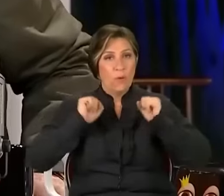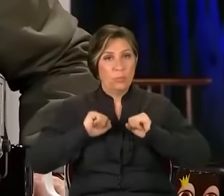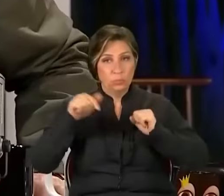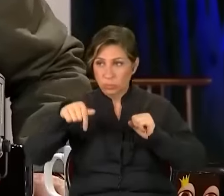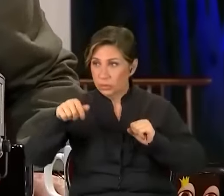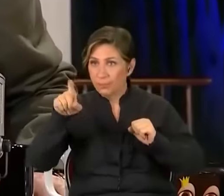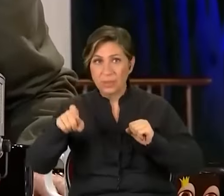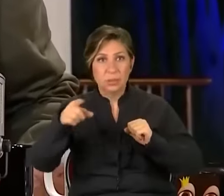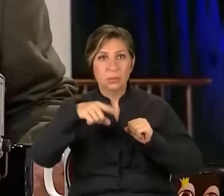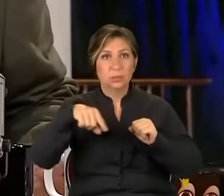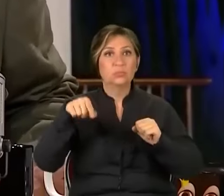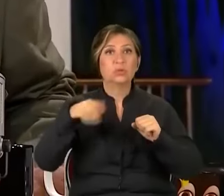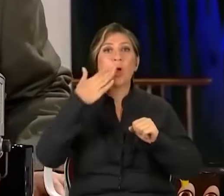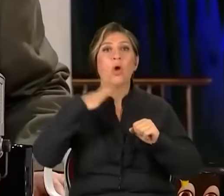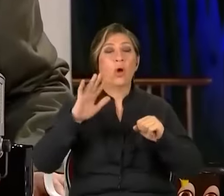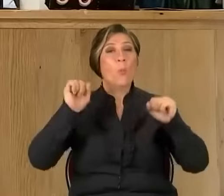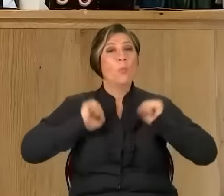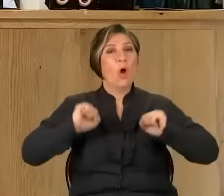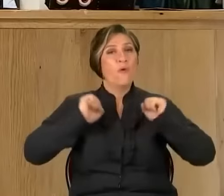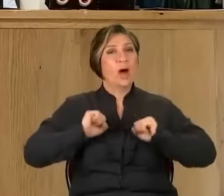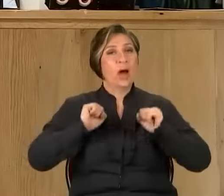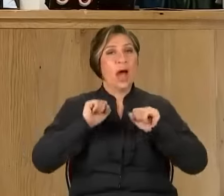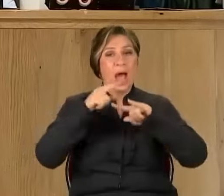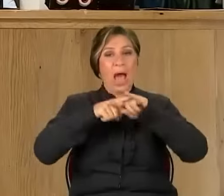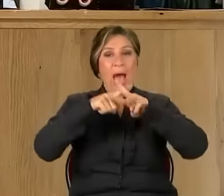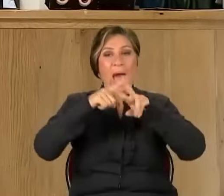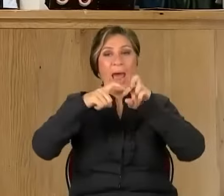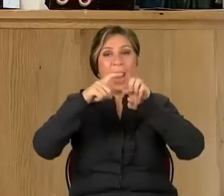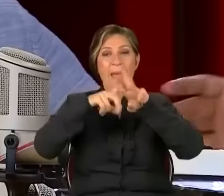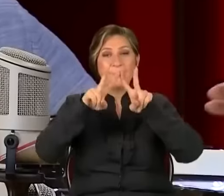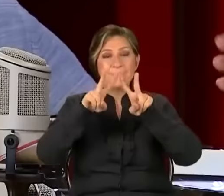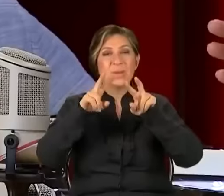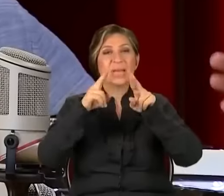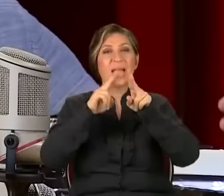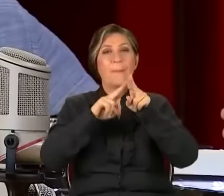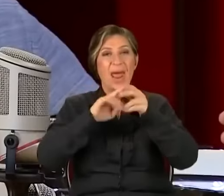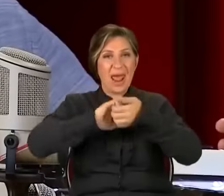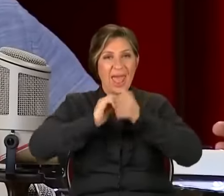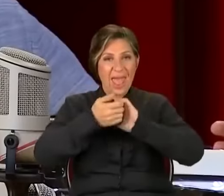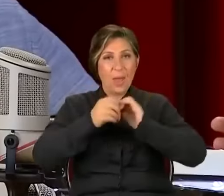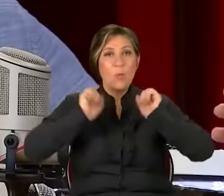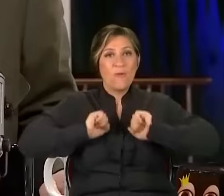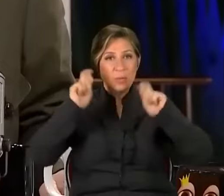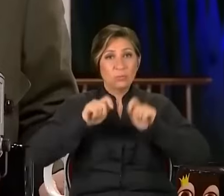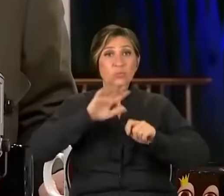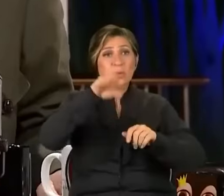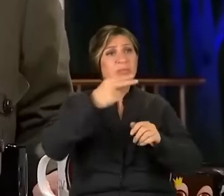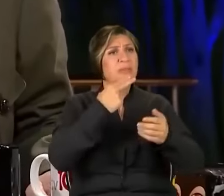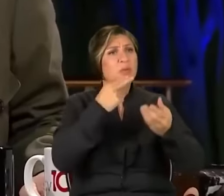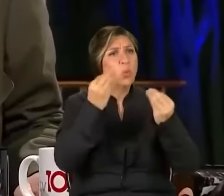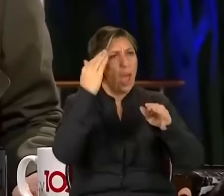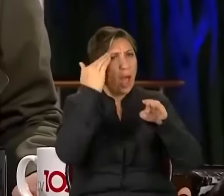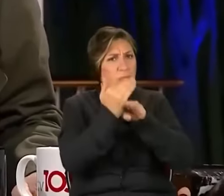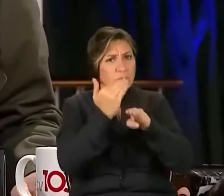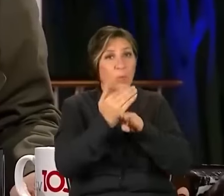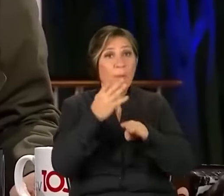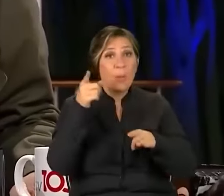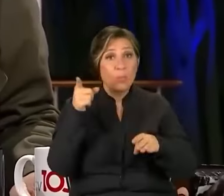yapıyoruz. Burada yok şu anda. Harem Kabare provaları yapıyoruz. Ben bütün kızlarla çok iyi anlaşıyorum. Fakat bu